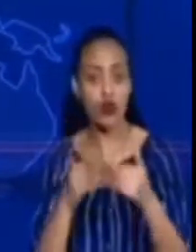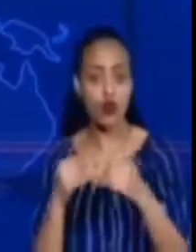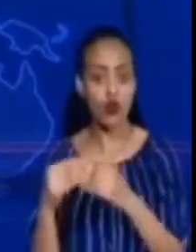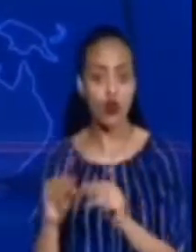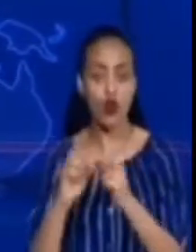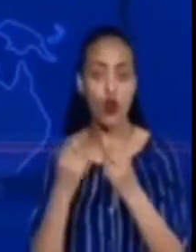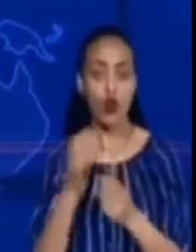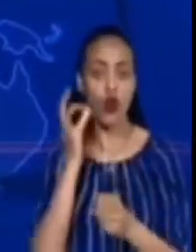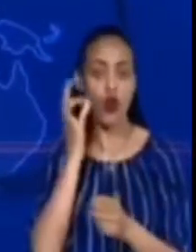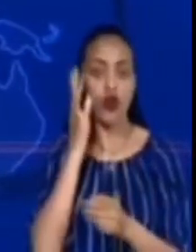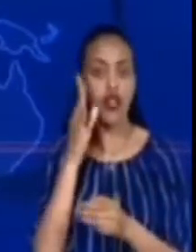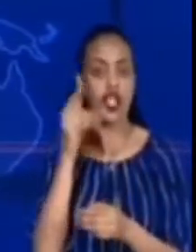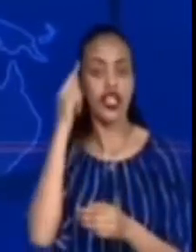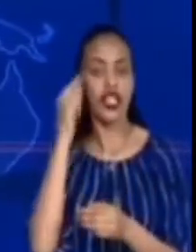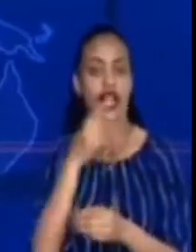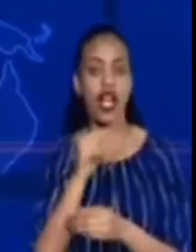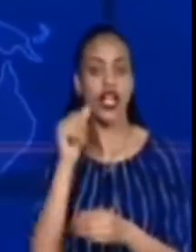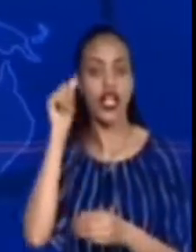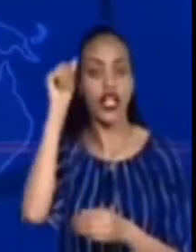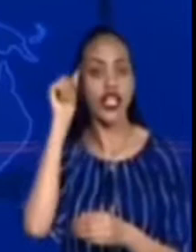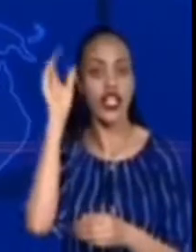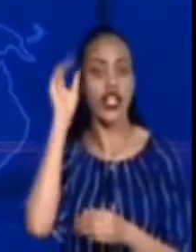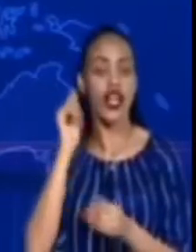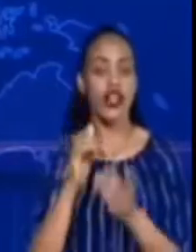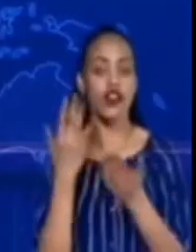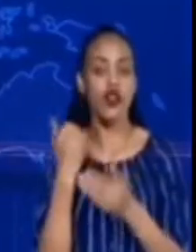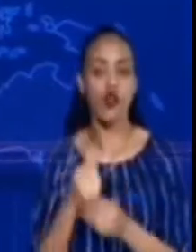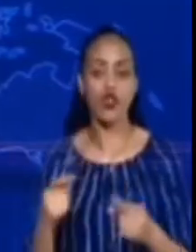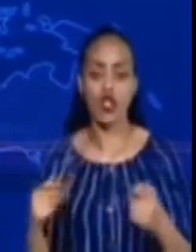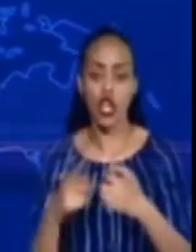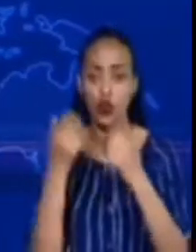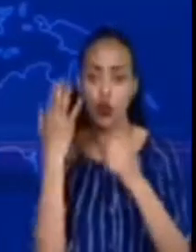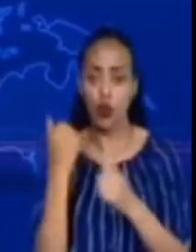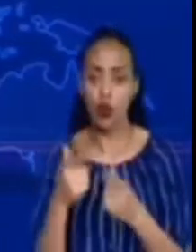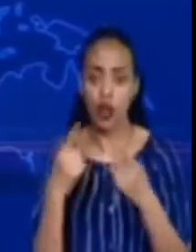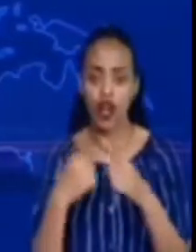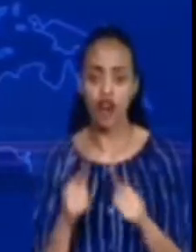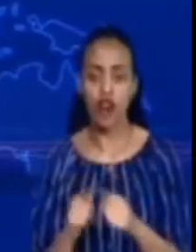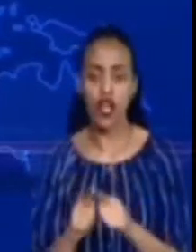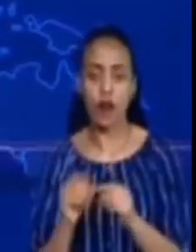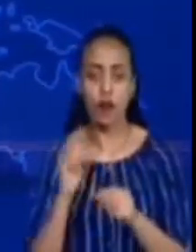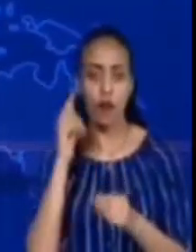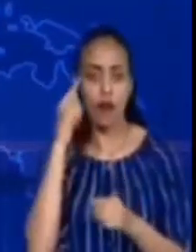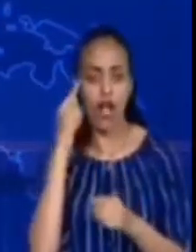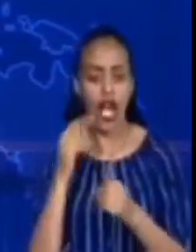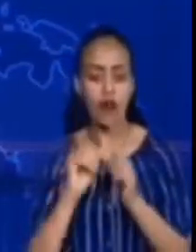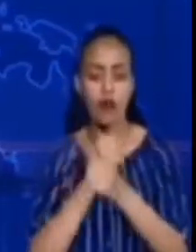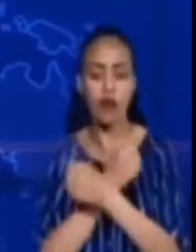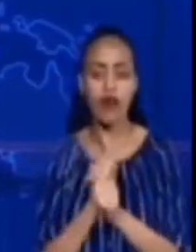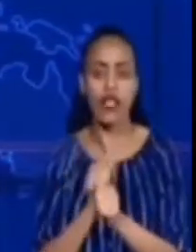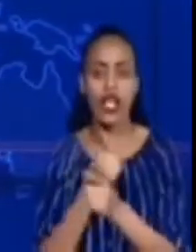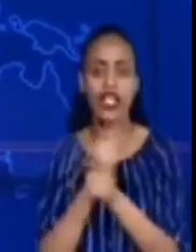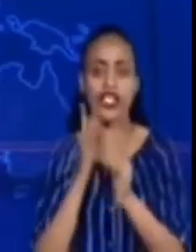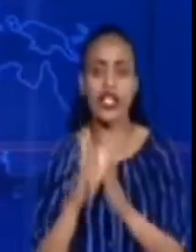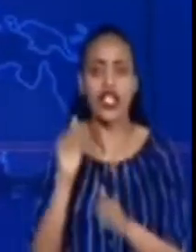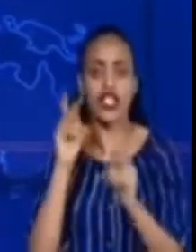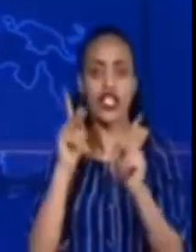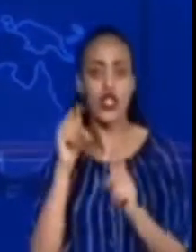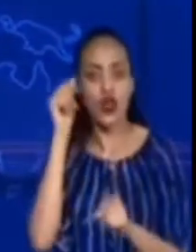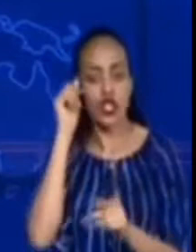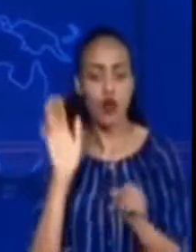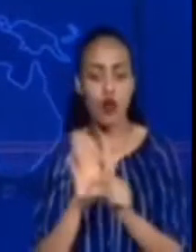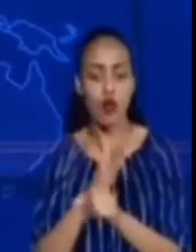ከዛ በፊት ጀምሮ ኢትዮጵያ በኑቢያ አማካኝነት ከግብጽ ከሱዳን ከተለያዩ